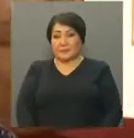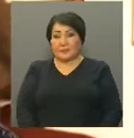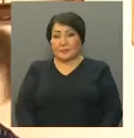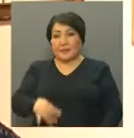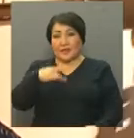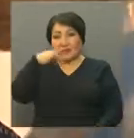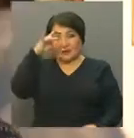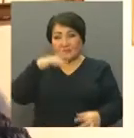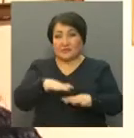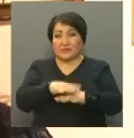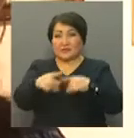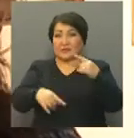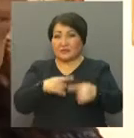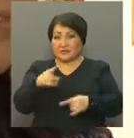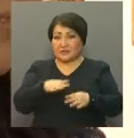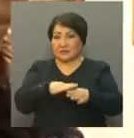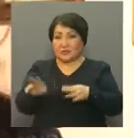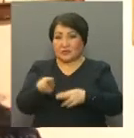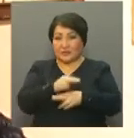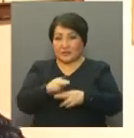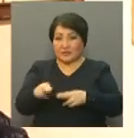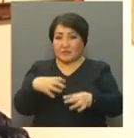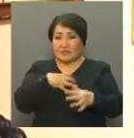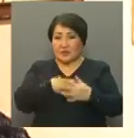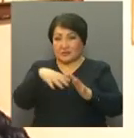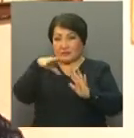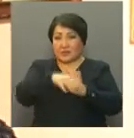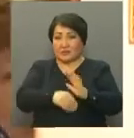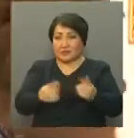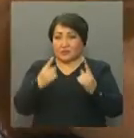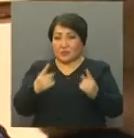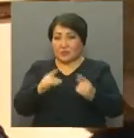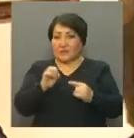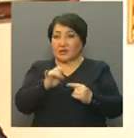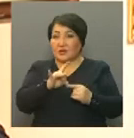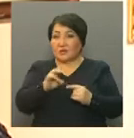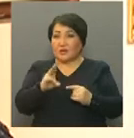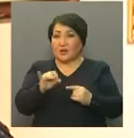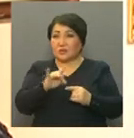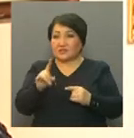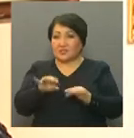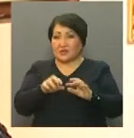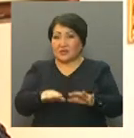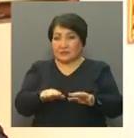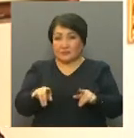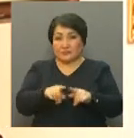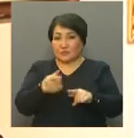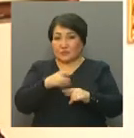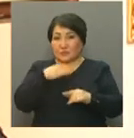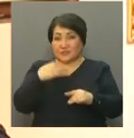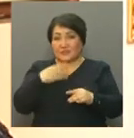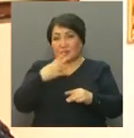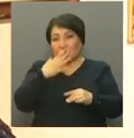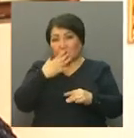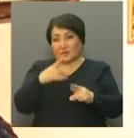Қазақ салты тұнып тұрған тәрбие, мән маңызы зор. Наурыз кезінде жасалатын жоралғылары да көп екен. Кейбірі біздің елдің ғұрпына ұқсас келеді.